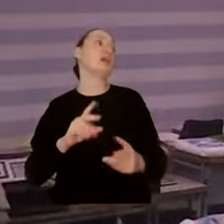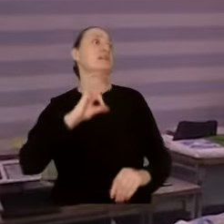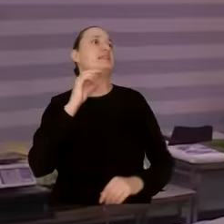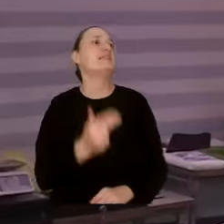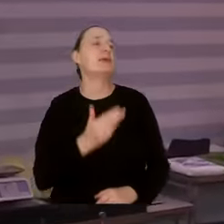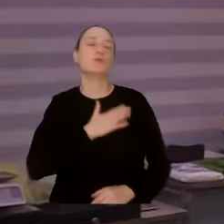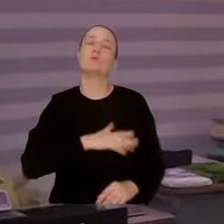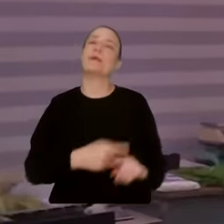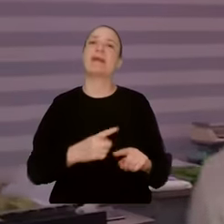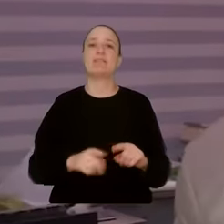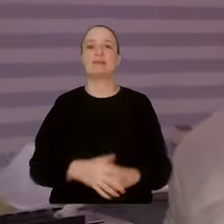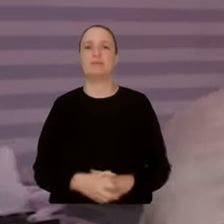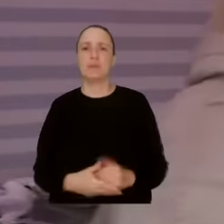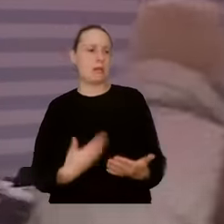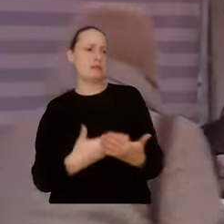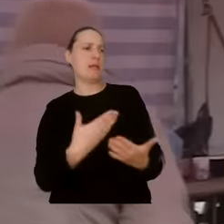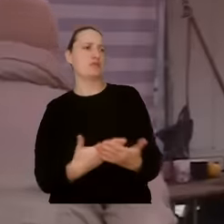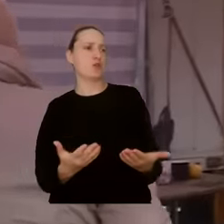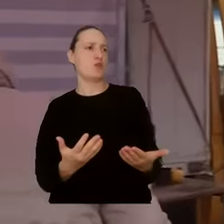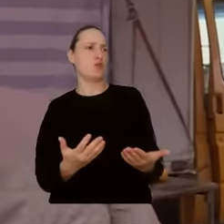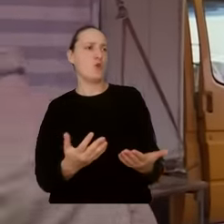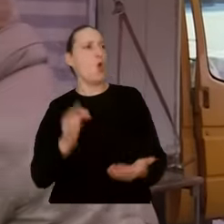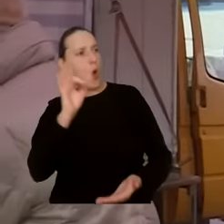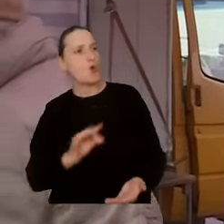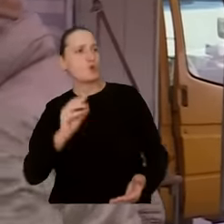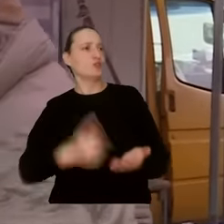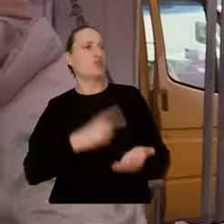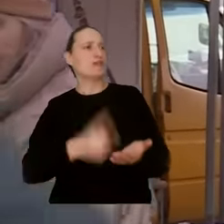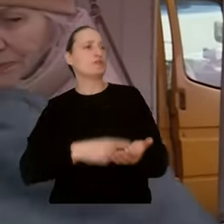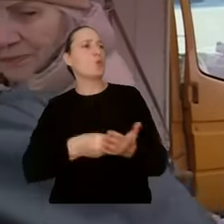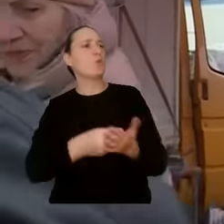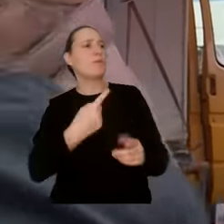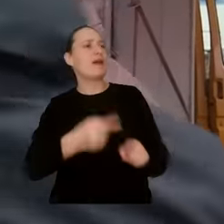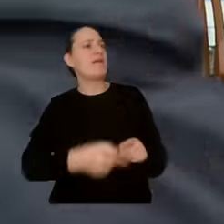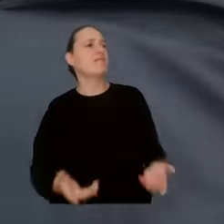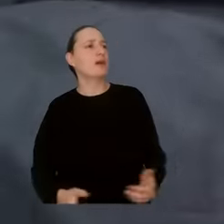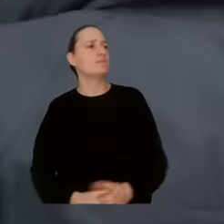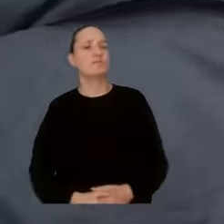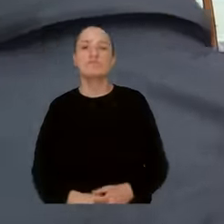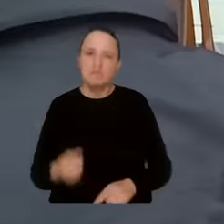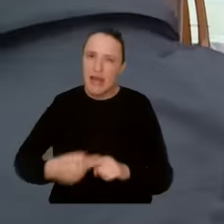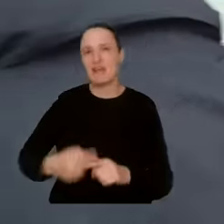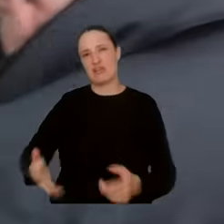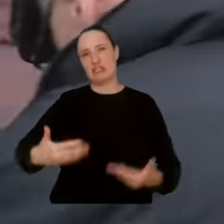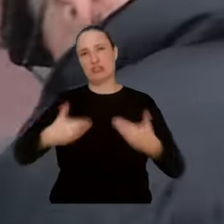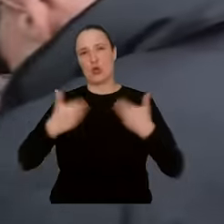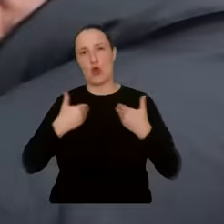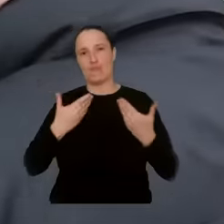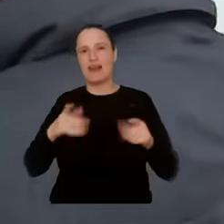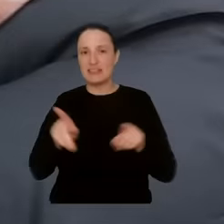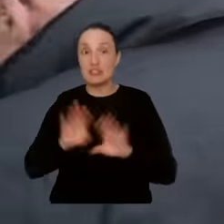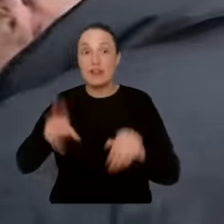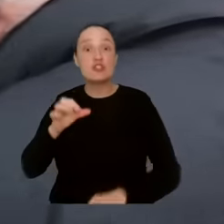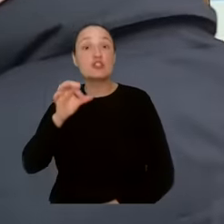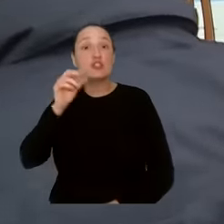marchewkę. A czemu właśnie, czemu pani ogólnie tak często kupuje marchewkę i je? Marchewka jest bardzo zdrowa. Można też sok robić. Dobry jest